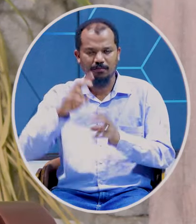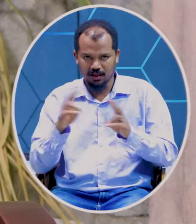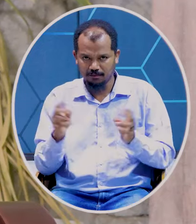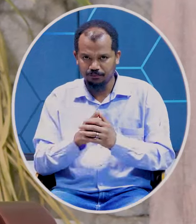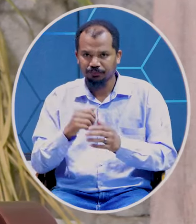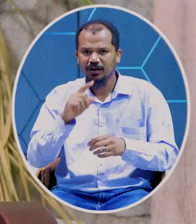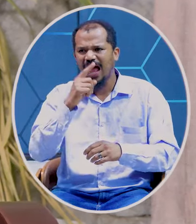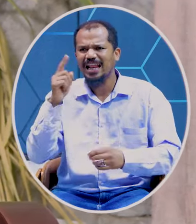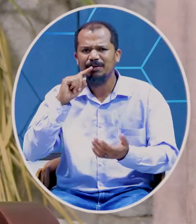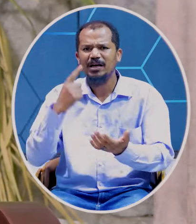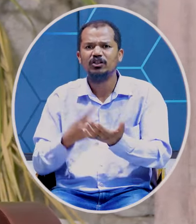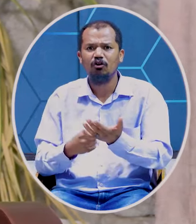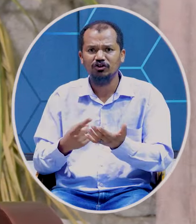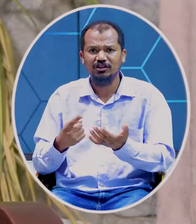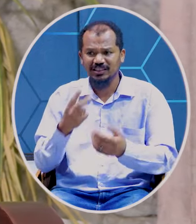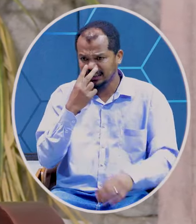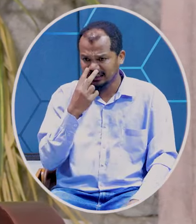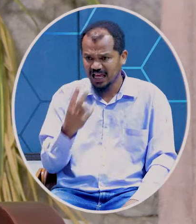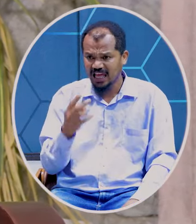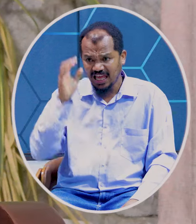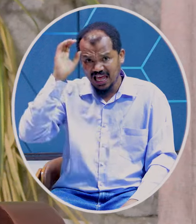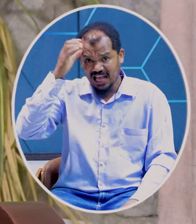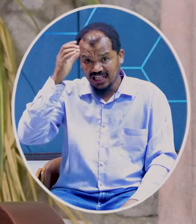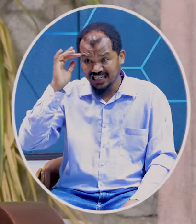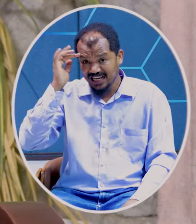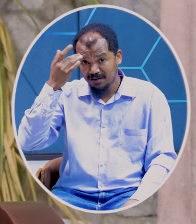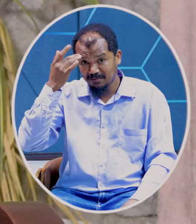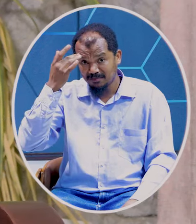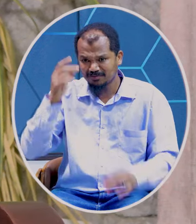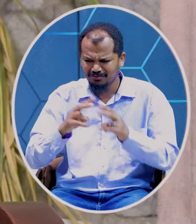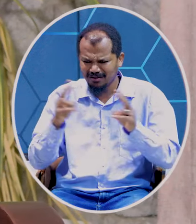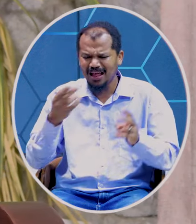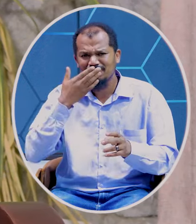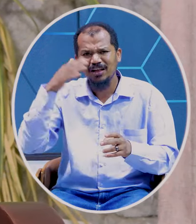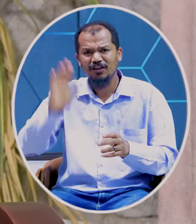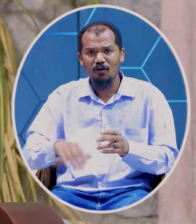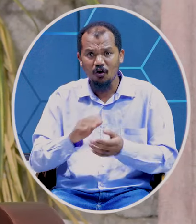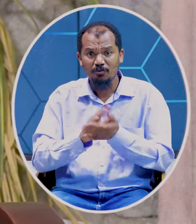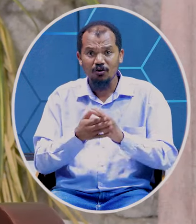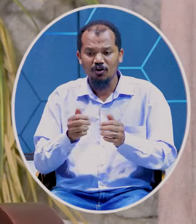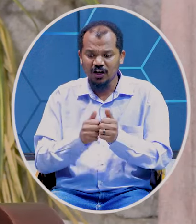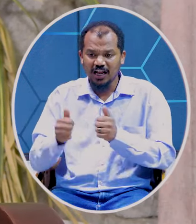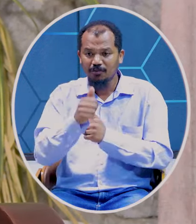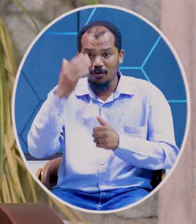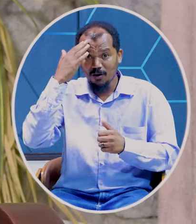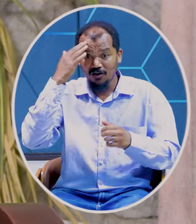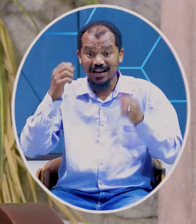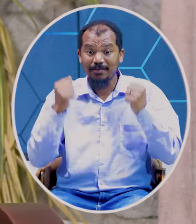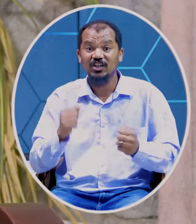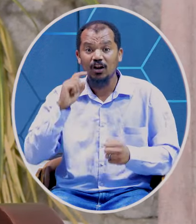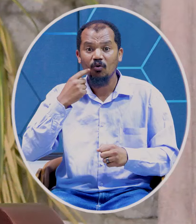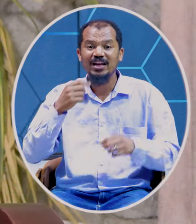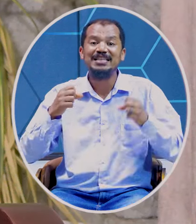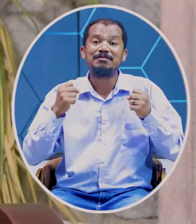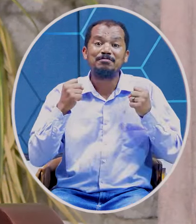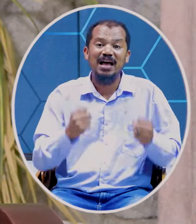ላይም ስታነሽልኝ ነበር አንዳንድ መረጃዎችንም ሳይ የካንሰር ህመም በጣም መጥፎ የሚሆነው ቀድሞ ማወቅ ለመቻል